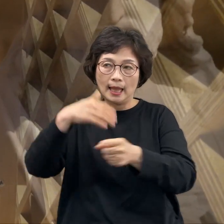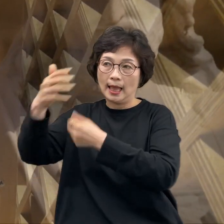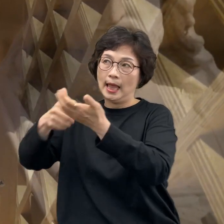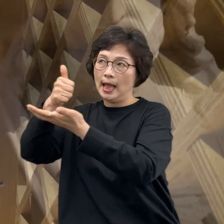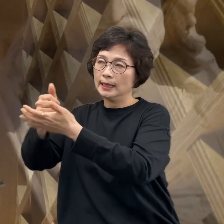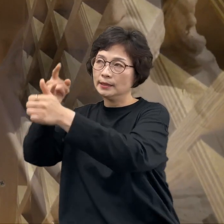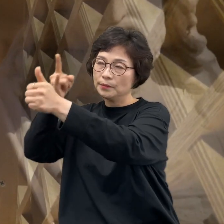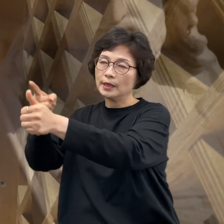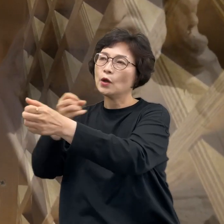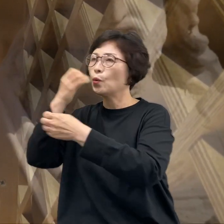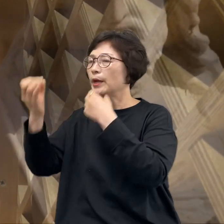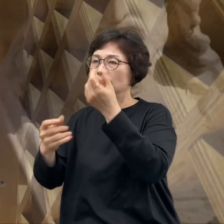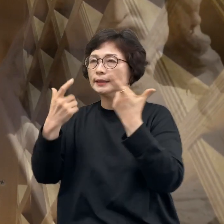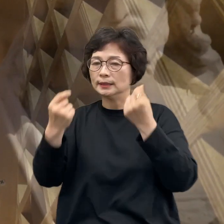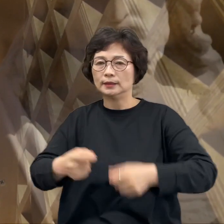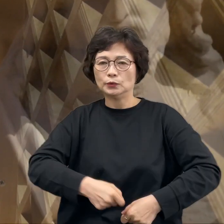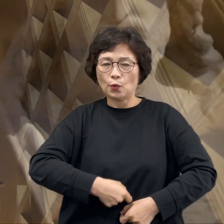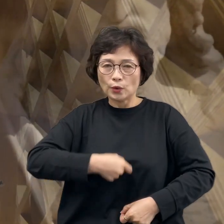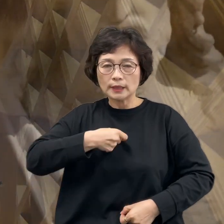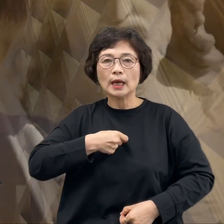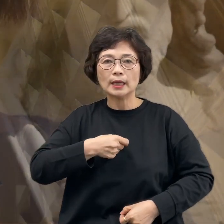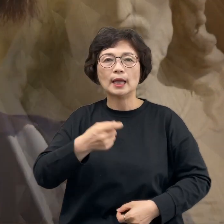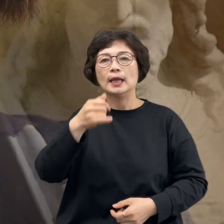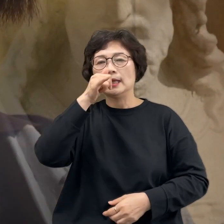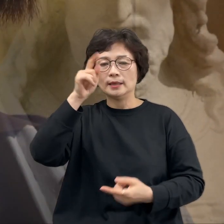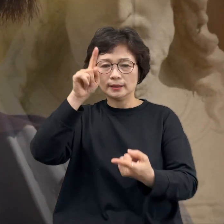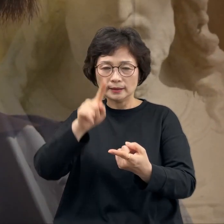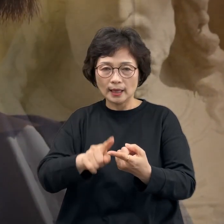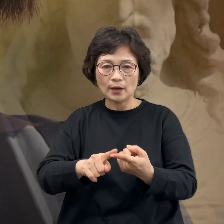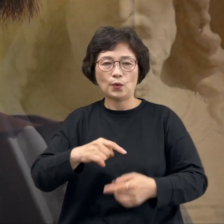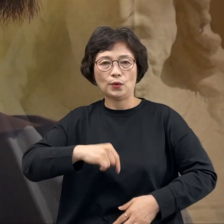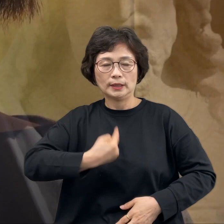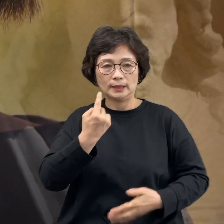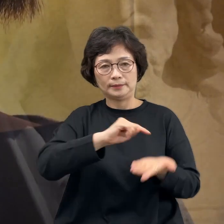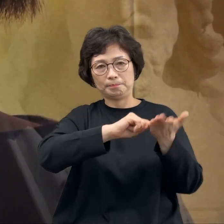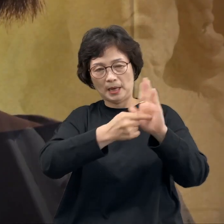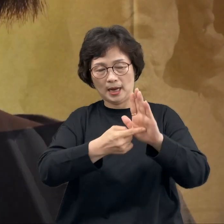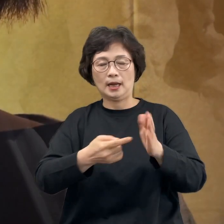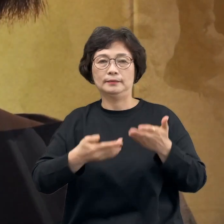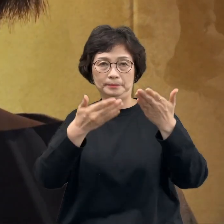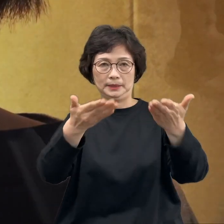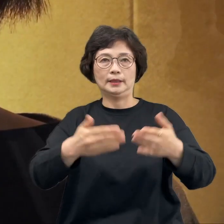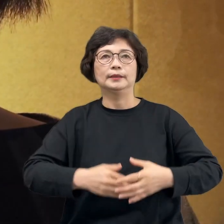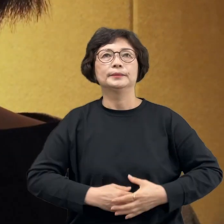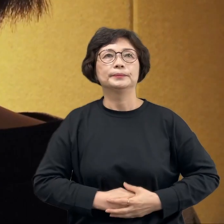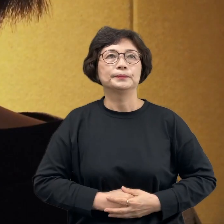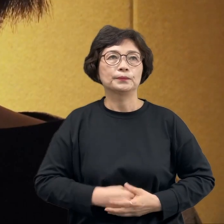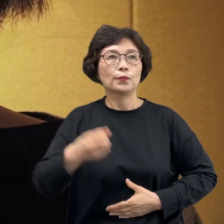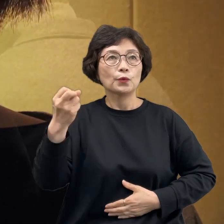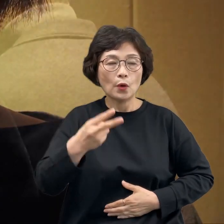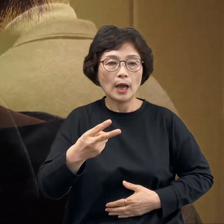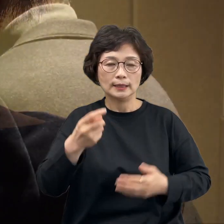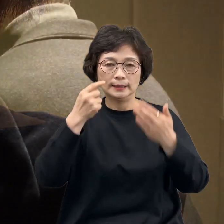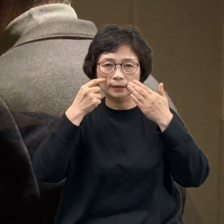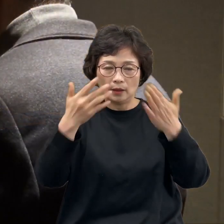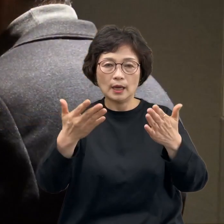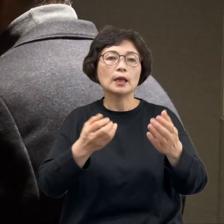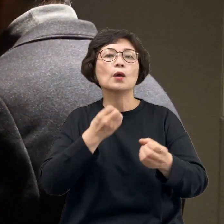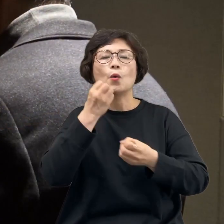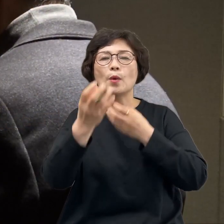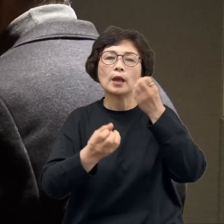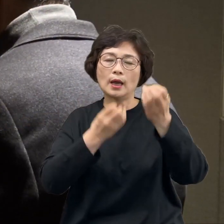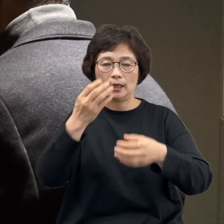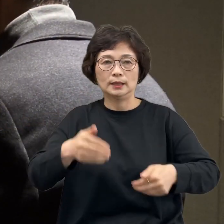고백할 때는 하느님께 하듯 솔직하게 있는 그대로의 자신을 내보여야 합니다. 또한